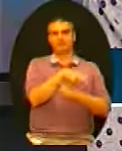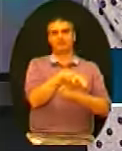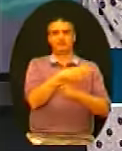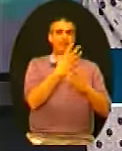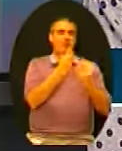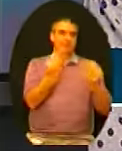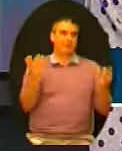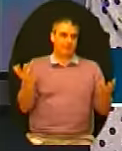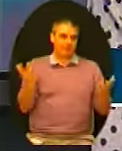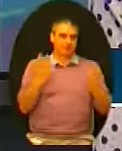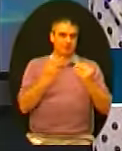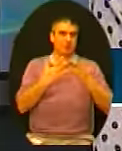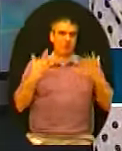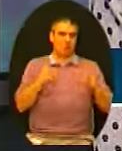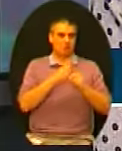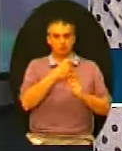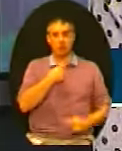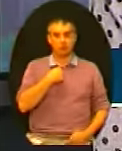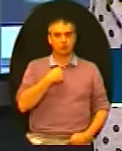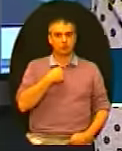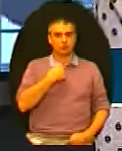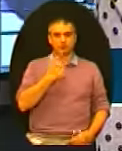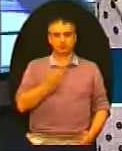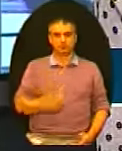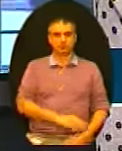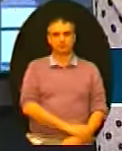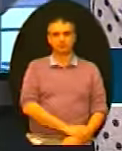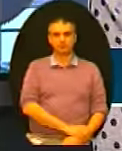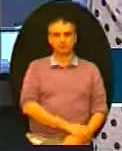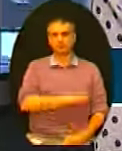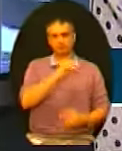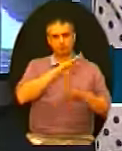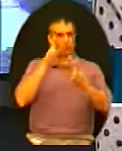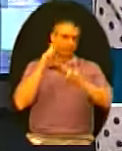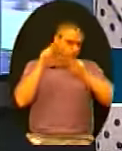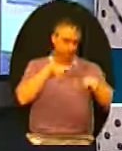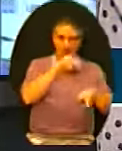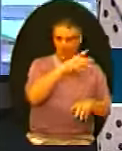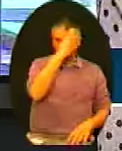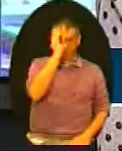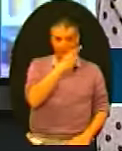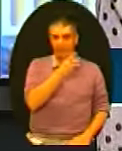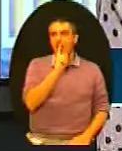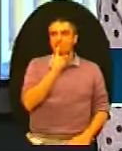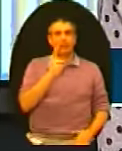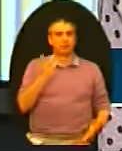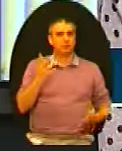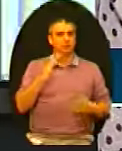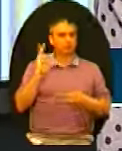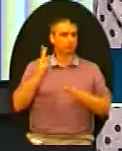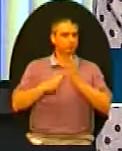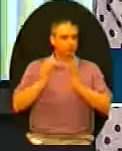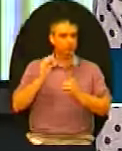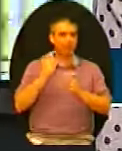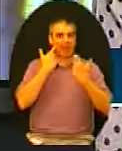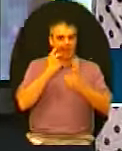לקהל מאוד, מאוד גדול כזה, אנחנו שמים עליו את הפוקוס, אבל יש כאן מערכת שלמה שעובדת ועובדת כל